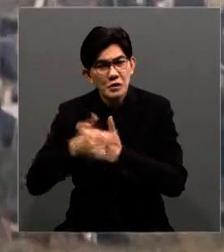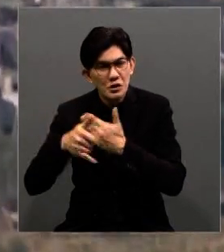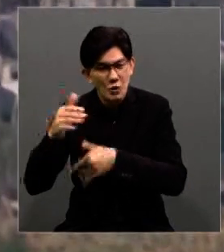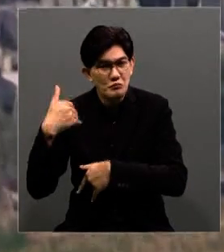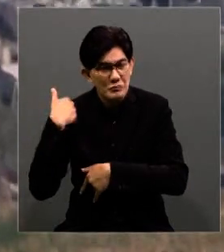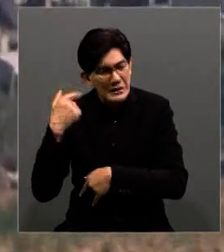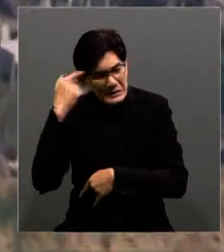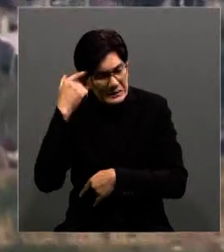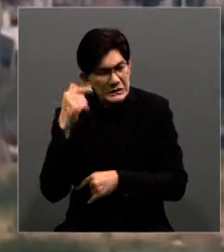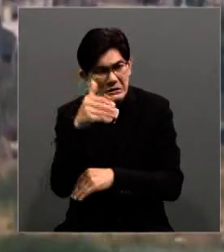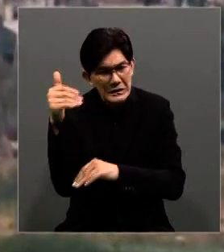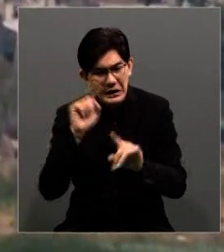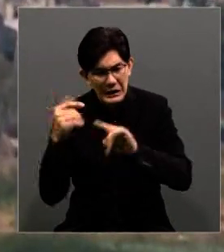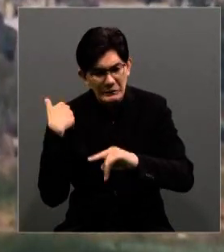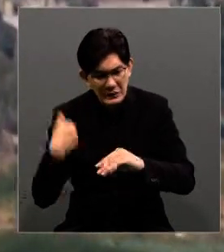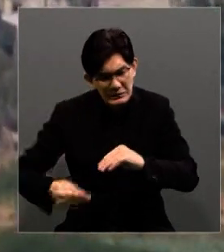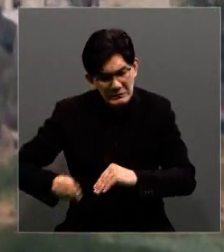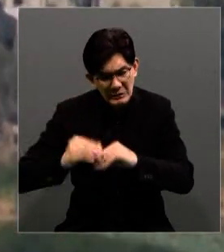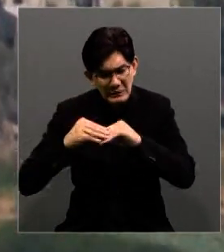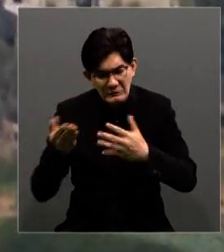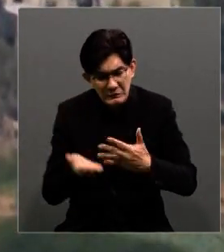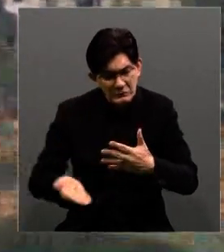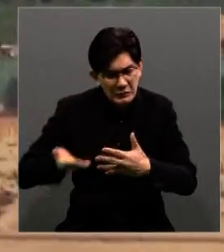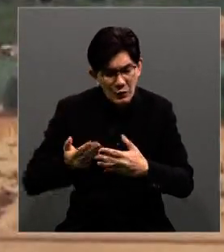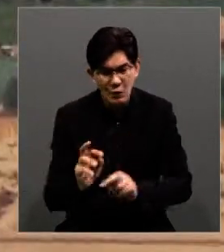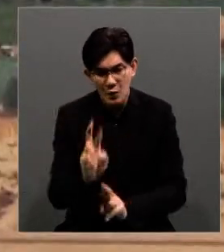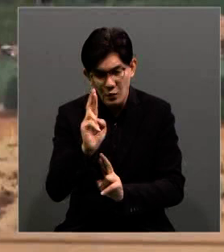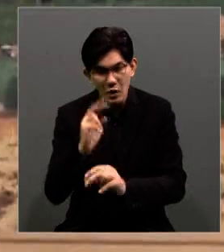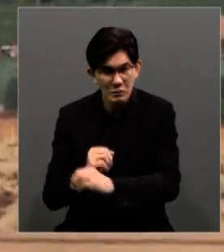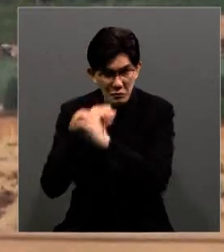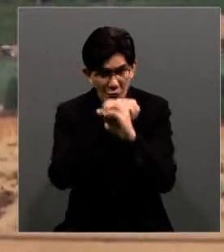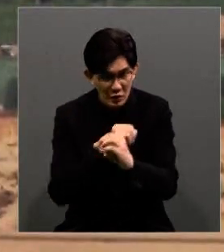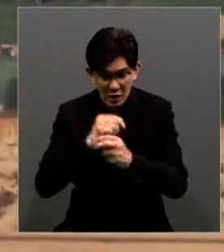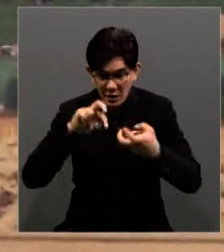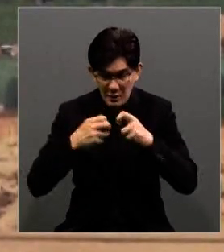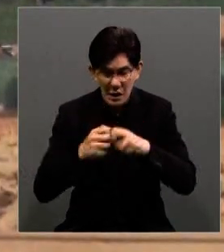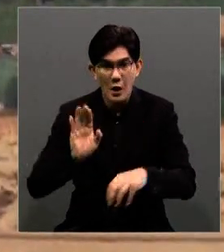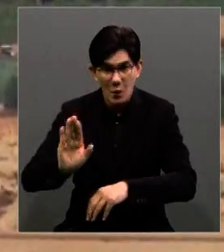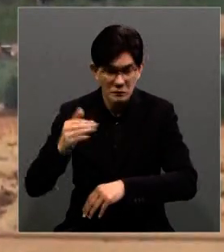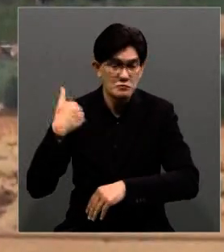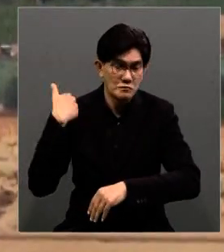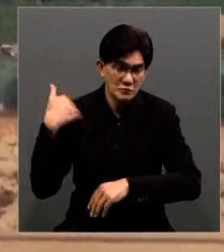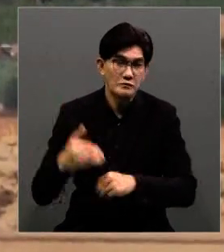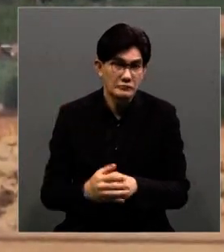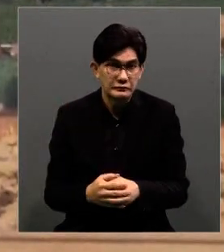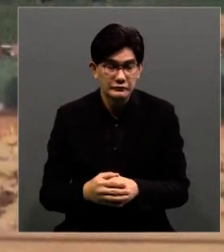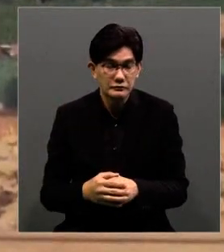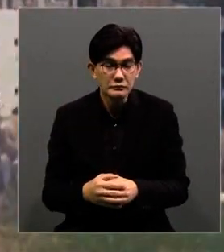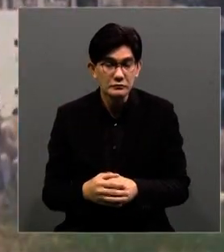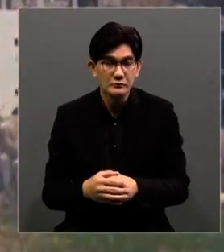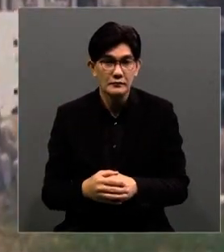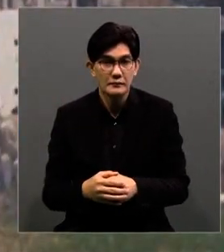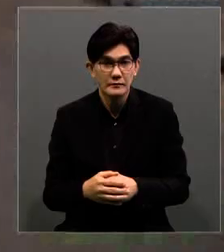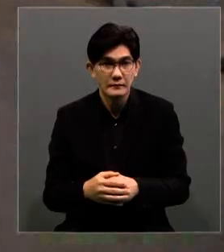ซึ่งตอนนี้หลายชาติก็ได้มีการเพิ่มหรือว่ายกระดับการเฝ้าระวังป้องกันภัยในประเภทของตัวเองแล้วด้วยครับส่วน